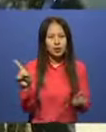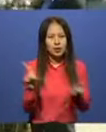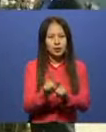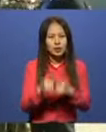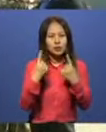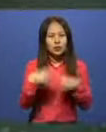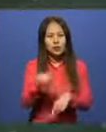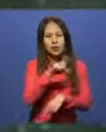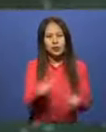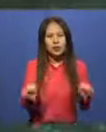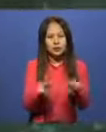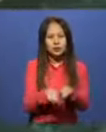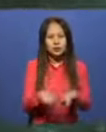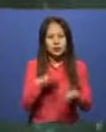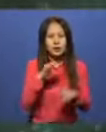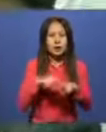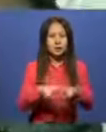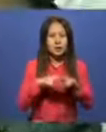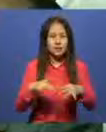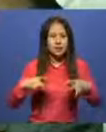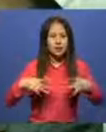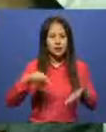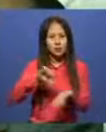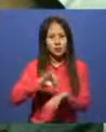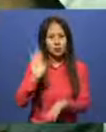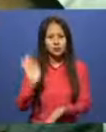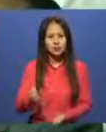бірге 9 мамыр күні Астанада өтетін мерейтойлық шеруге